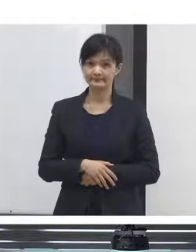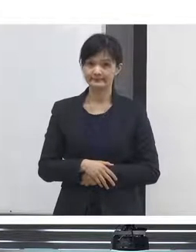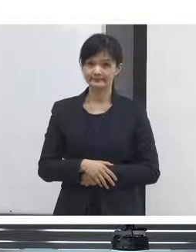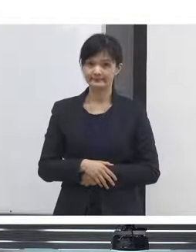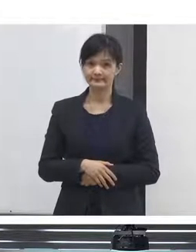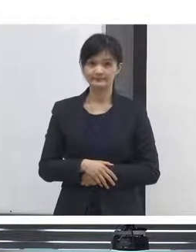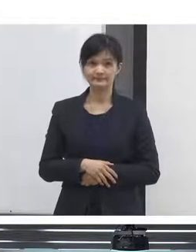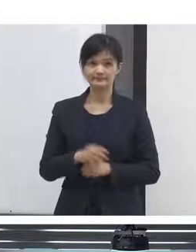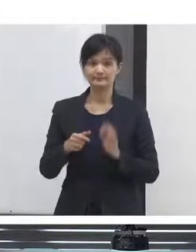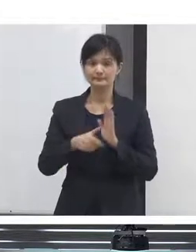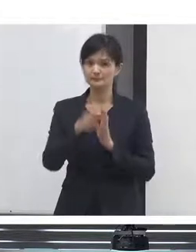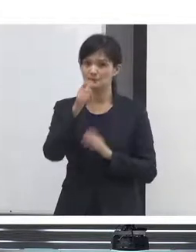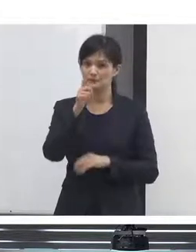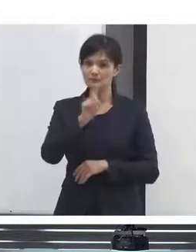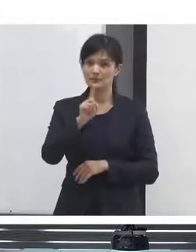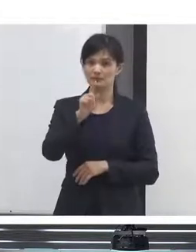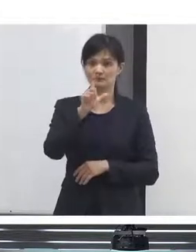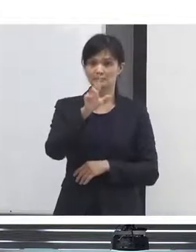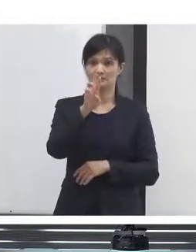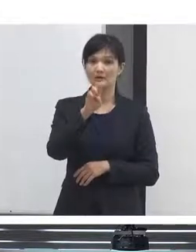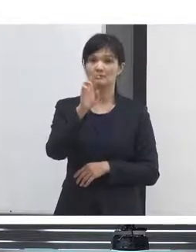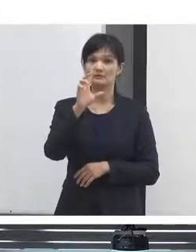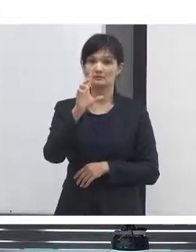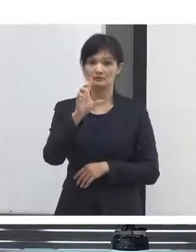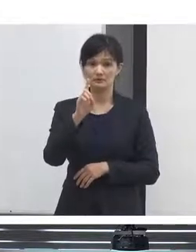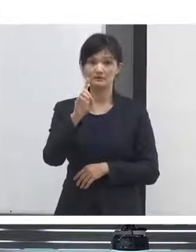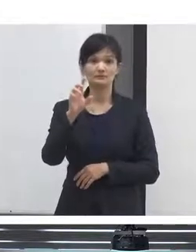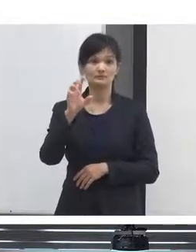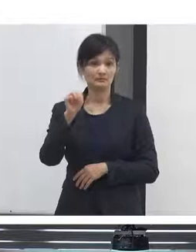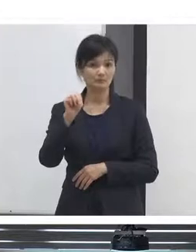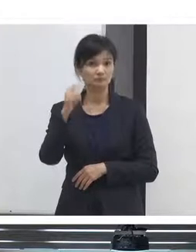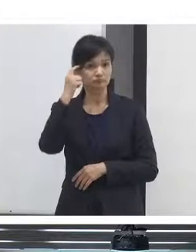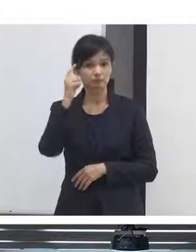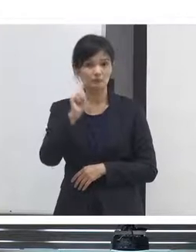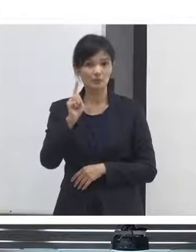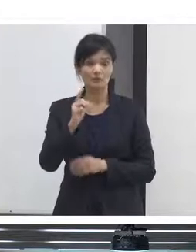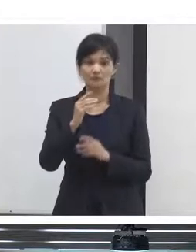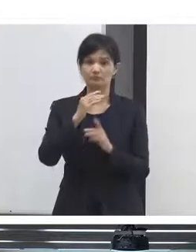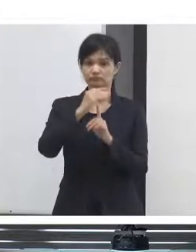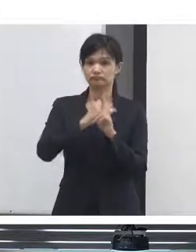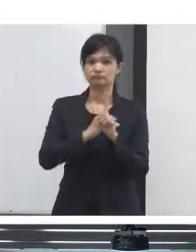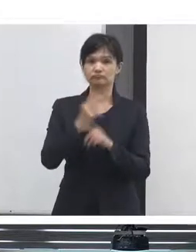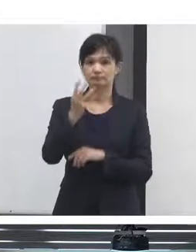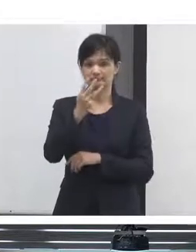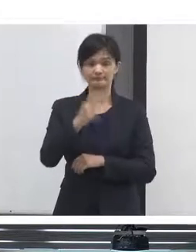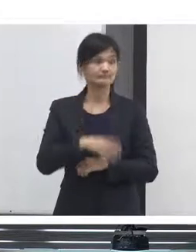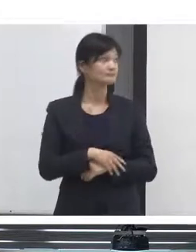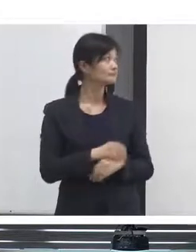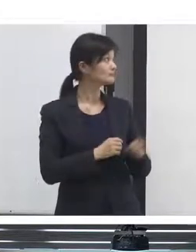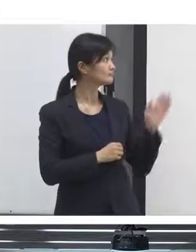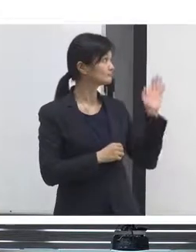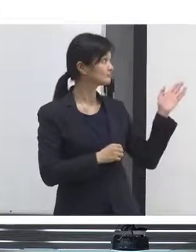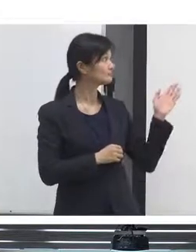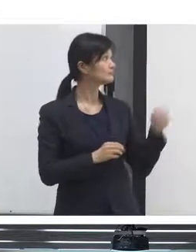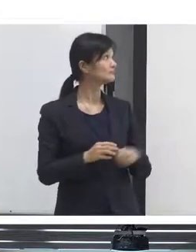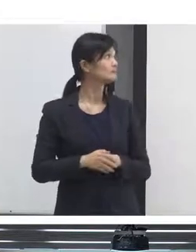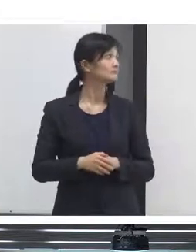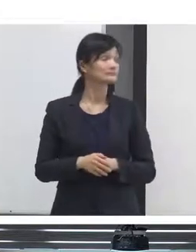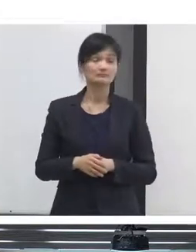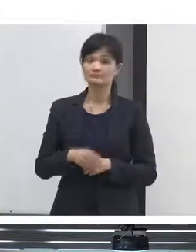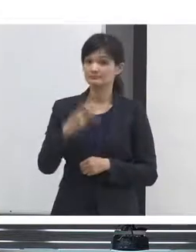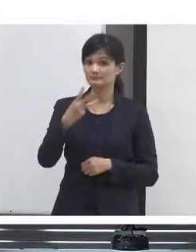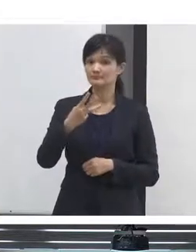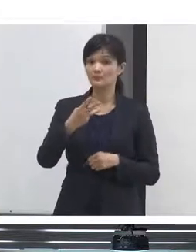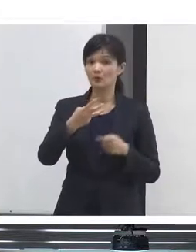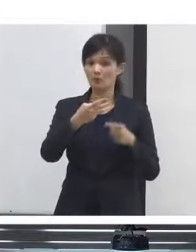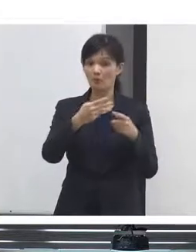什么叫做 RDF 哦？简单来讲 ，RDF 就是一个三元的架构。那这三元的架构里面呢，一个很大的重点是，所有的三元的架